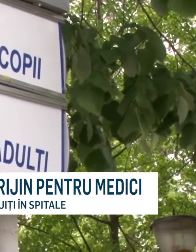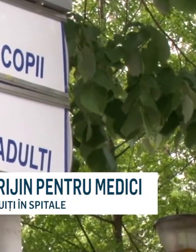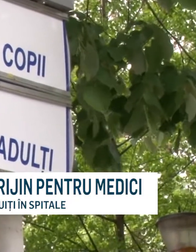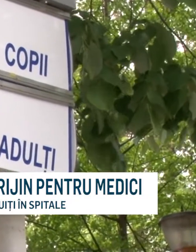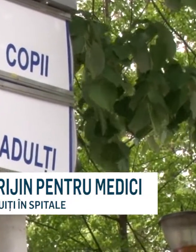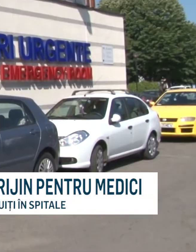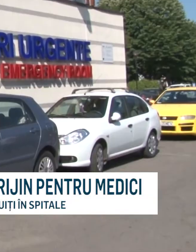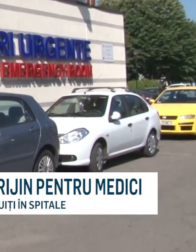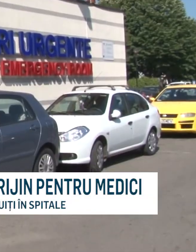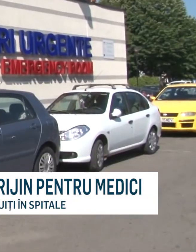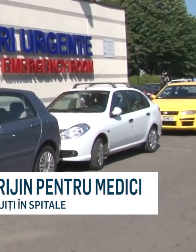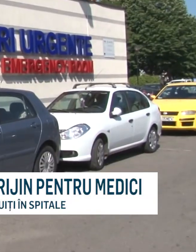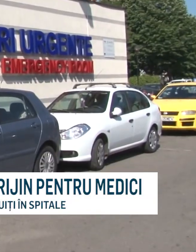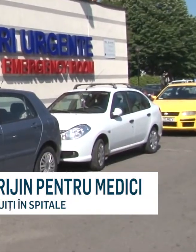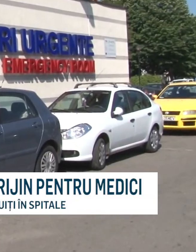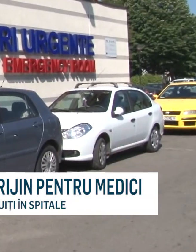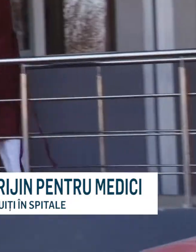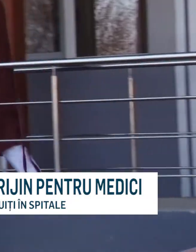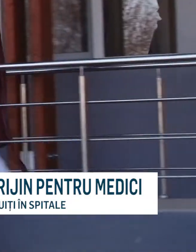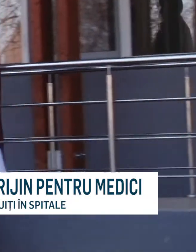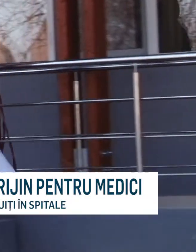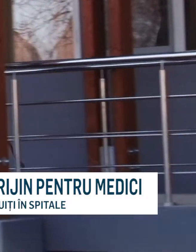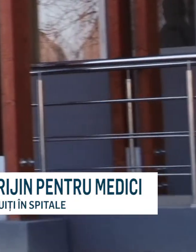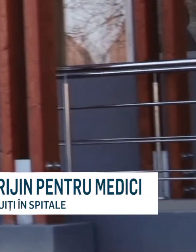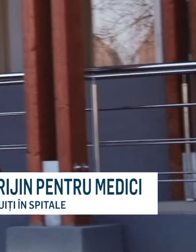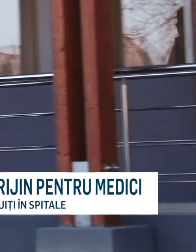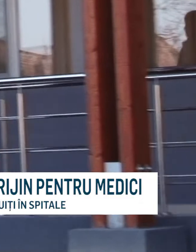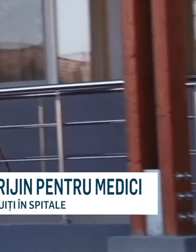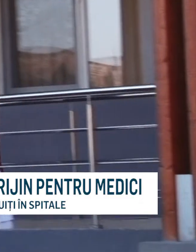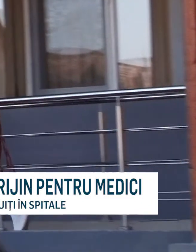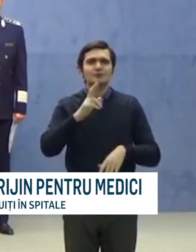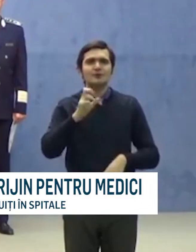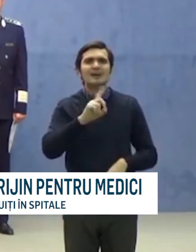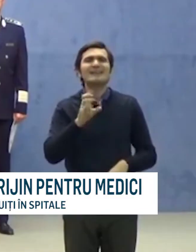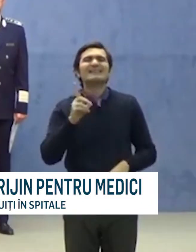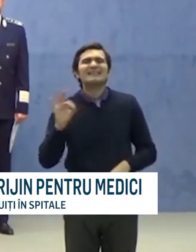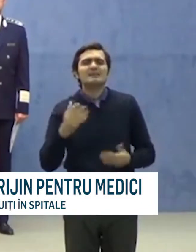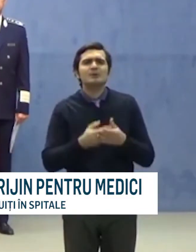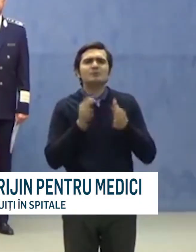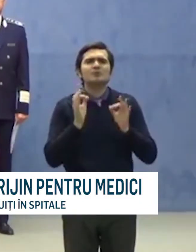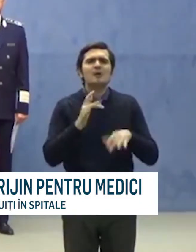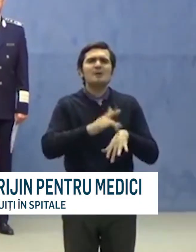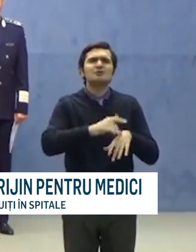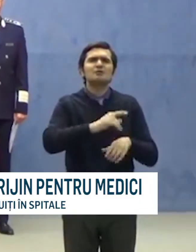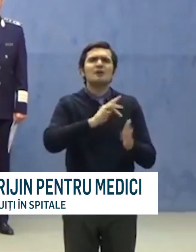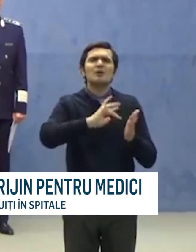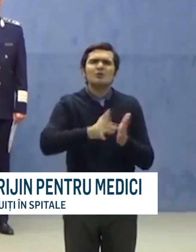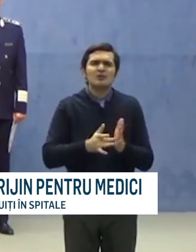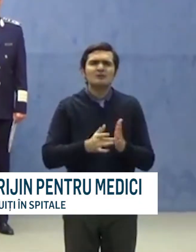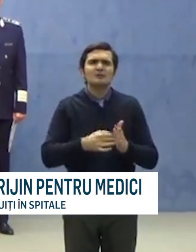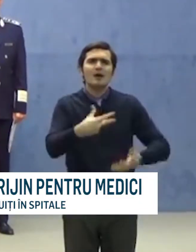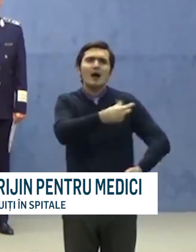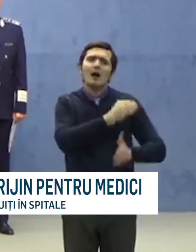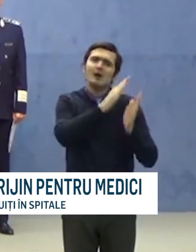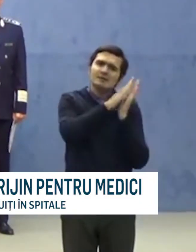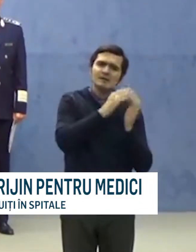recrutări similare se vor face și de la școlile postliceale. Rezidenții la specialitățile medicină de urgență, anestezie, terapie intensivă,